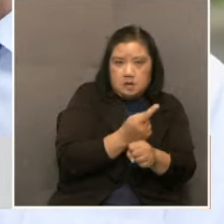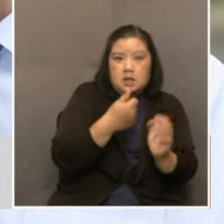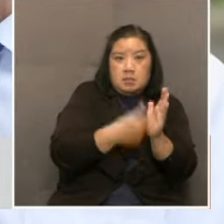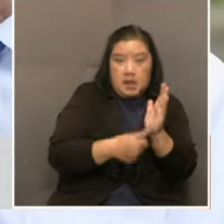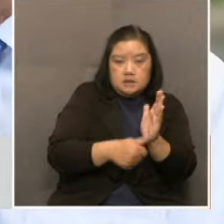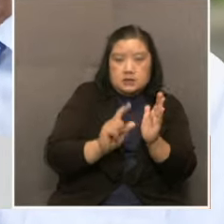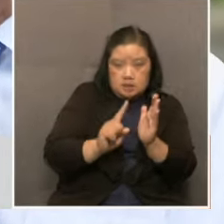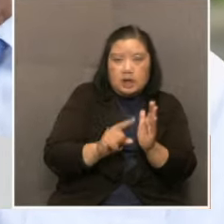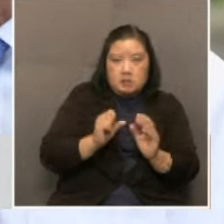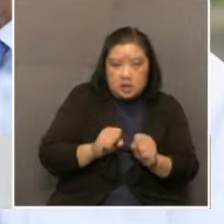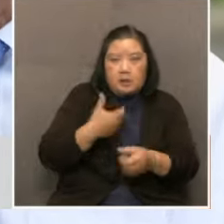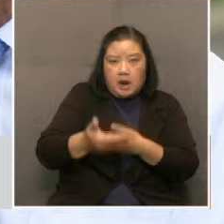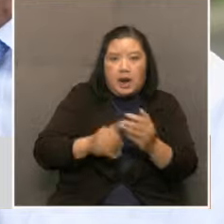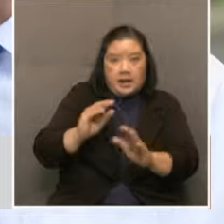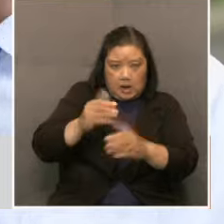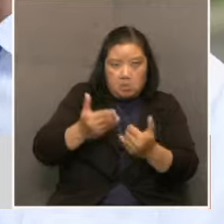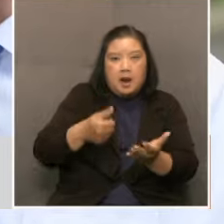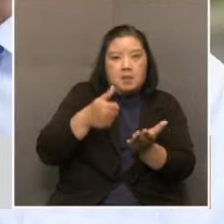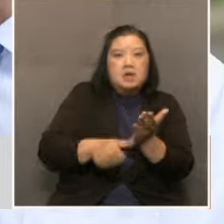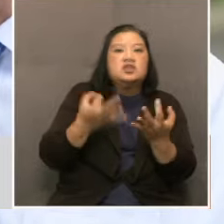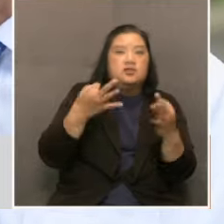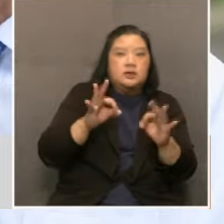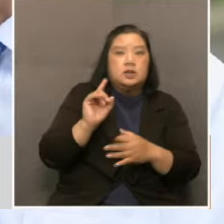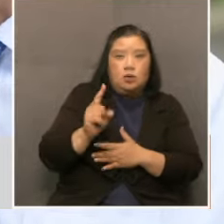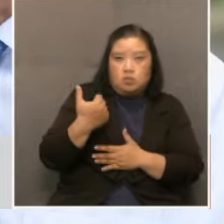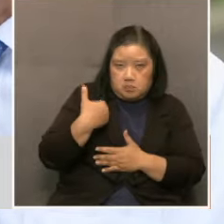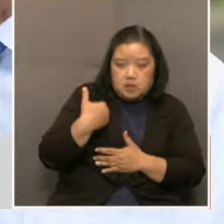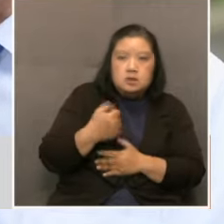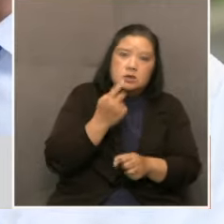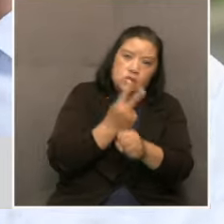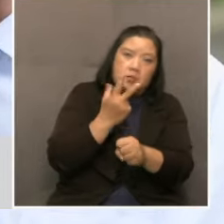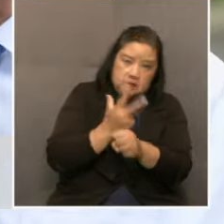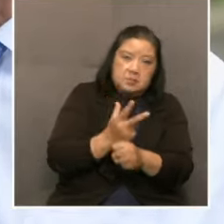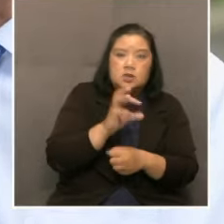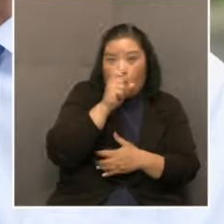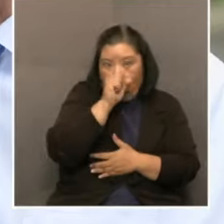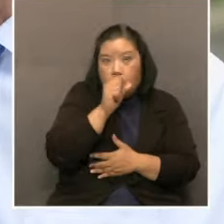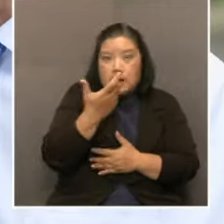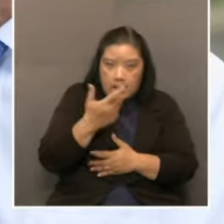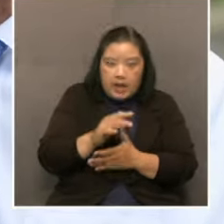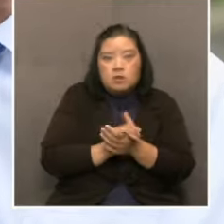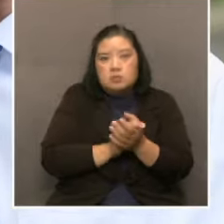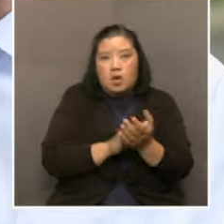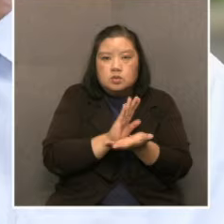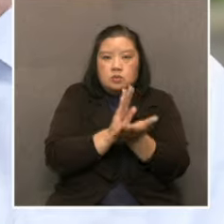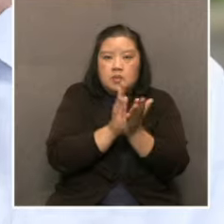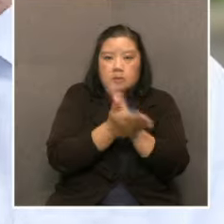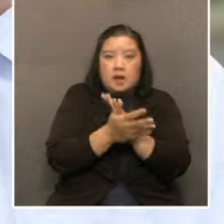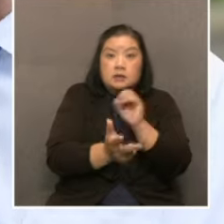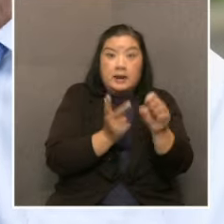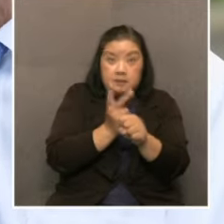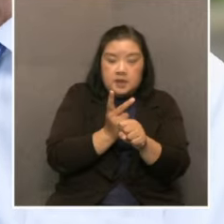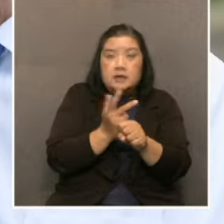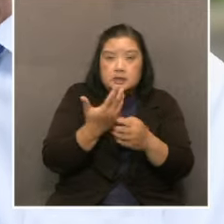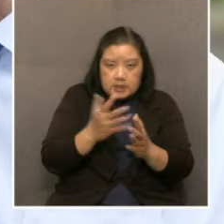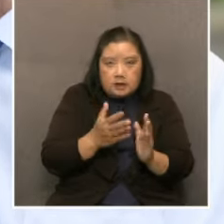ฉีดนะครับ 2-3 ปีนะครับก็เริ่มปรับโครงสร้างส่งออก 3-5 ปีเข้าสู่โครงสร้